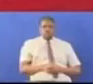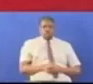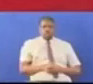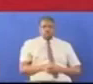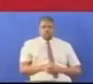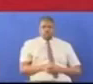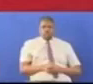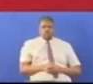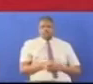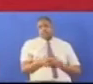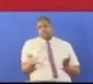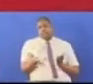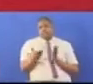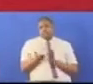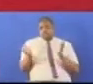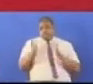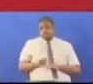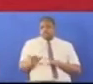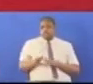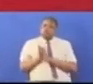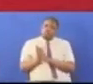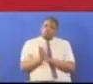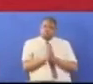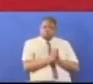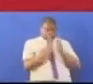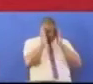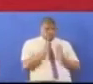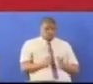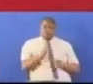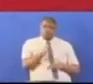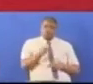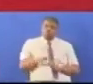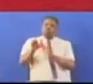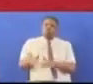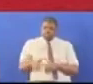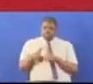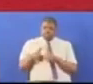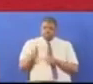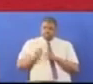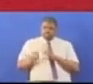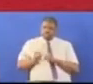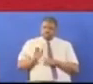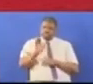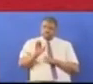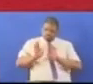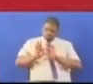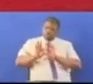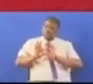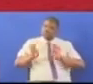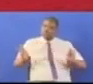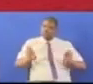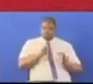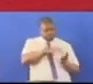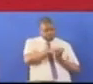Speaker, basi naomba nihitimishe kwa kuwashukuru sana waheshimiwa wa bunge kwa michango yao mizuri. Kama nilivyoeleza